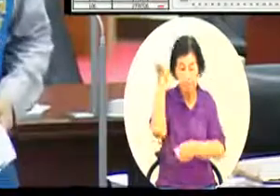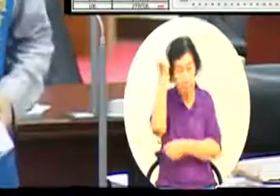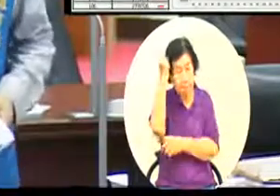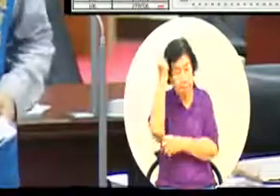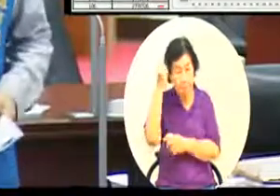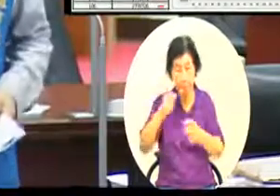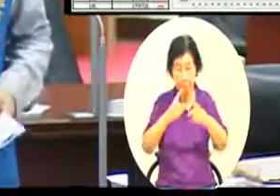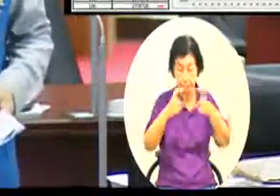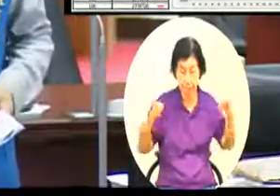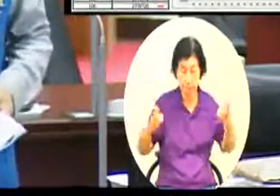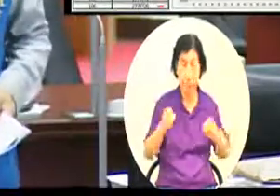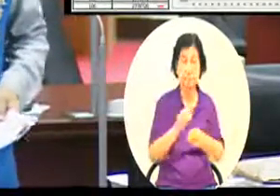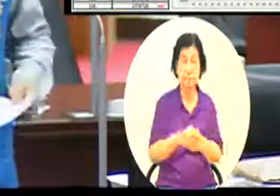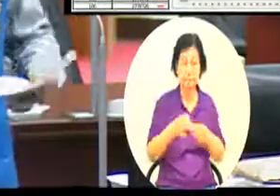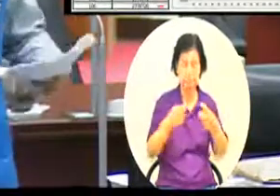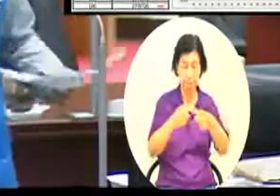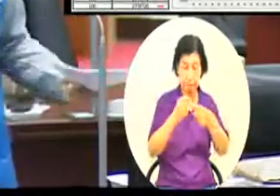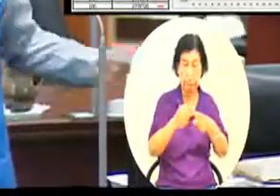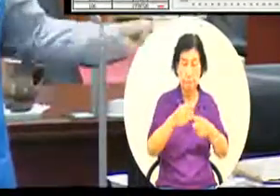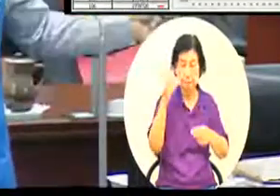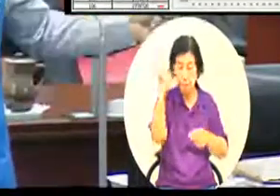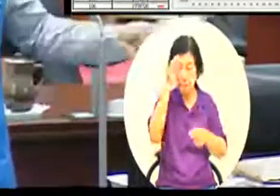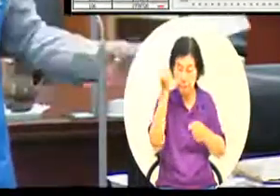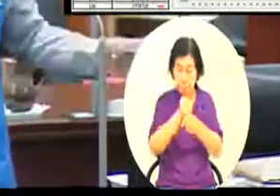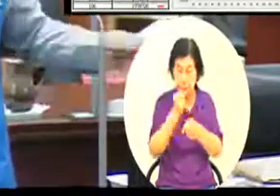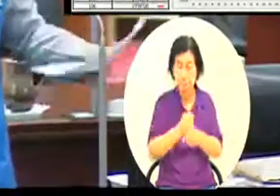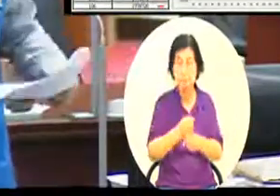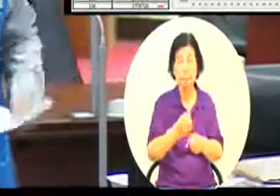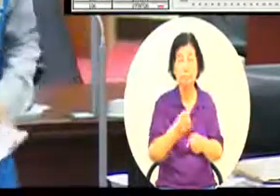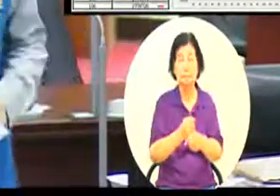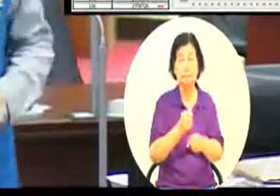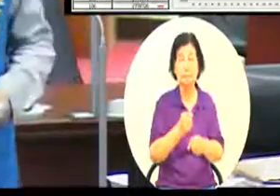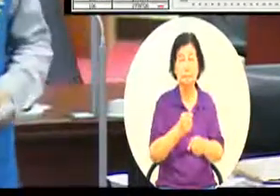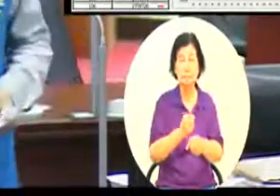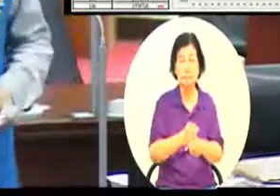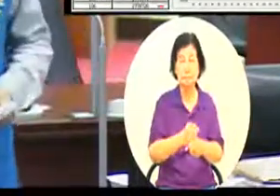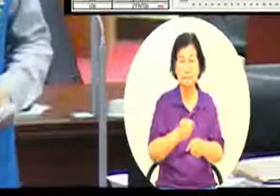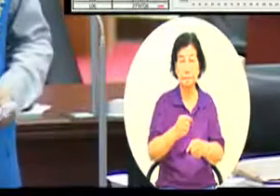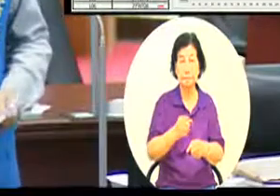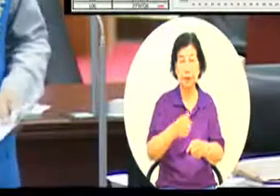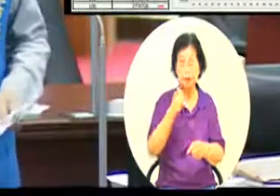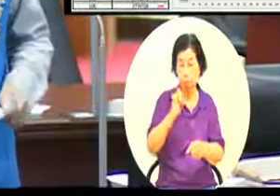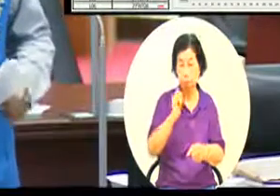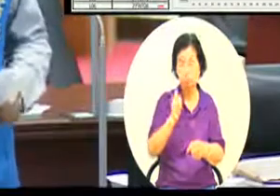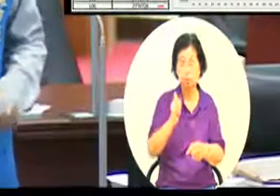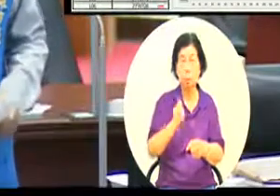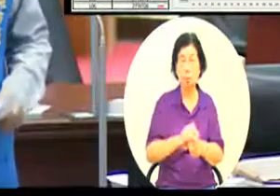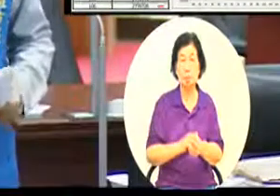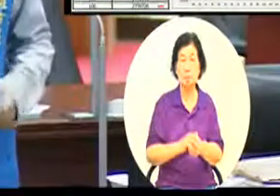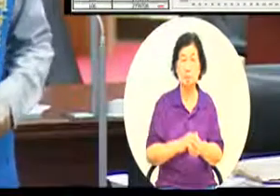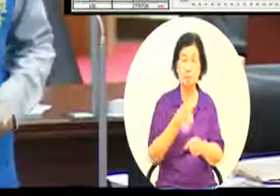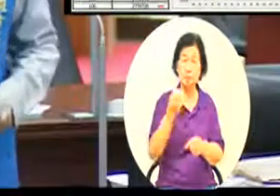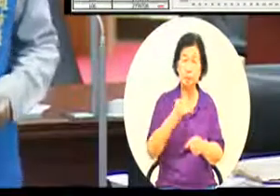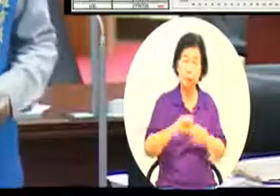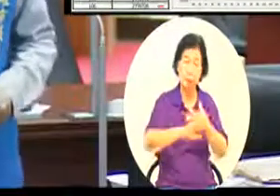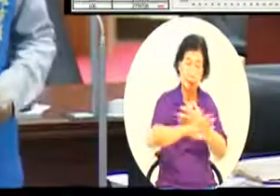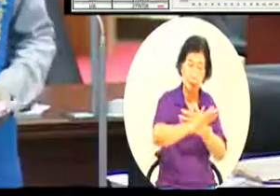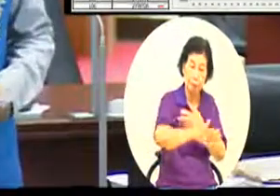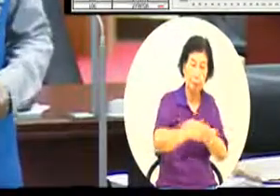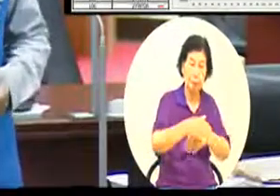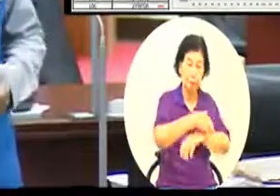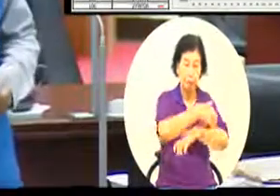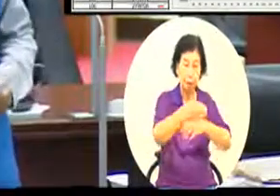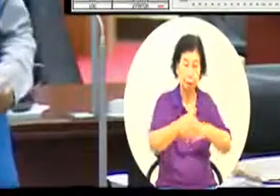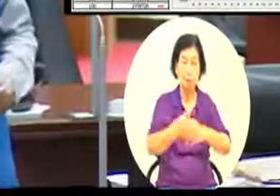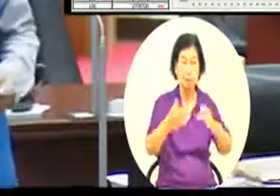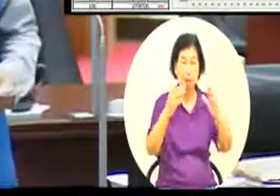业机会要够嘛，对，他才可以从外县市过来啊。对，让我们这个高雄能更发展嘛。所